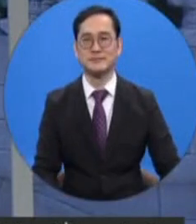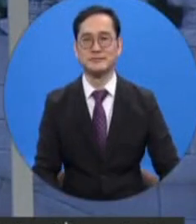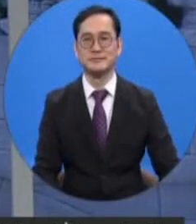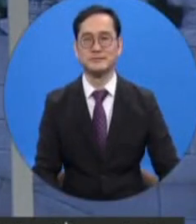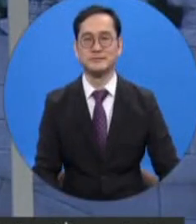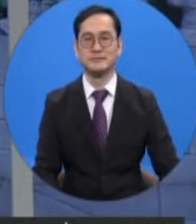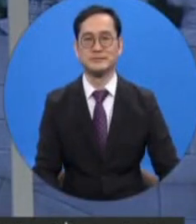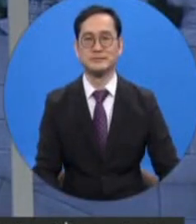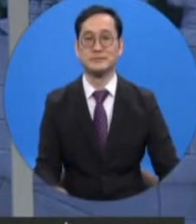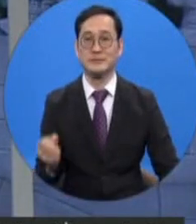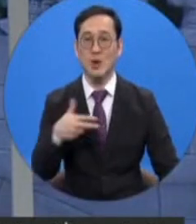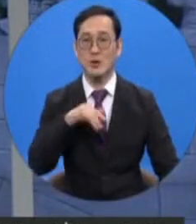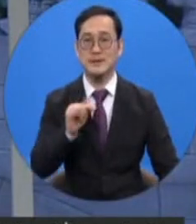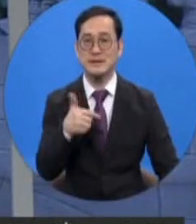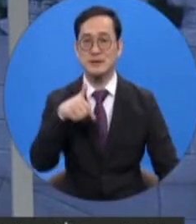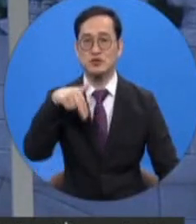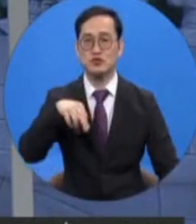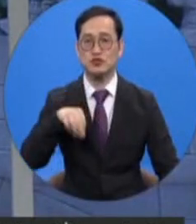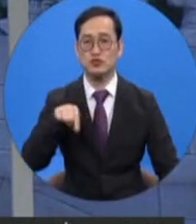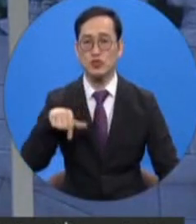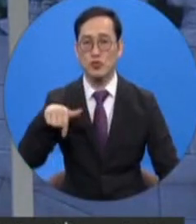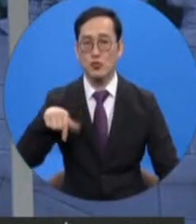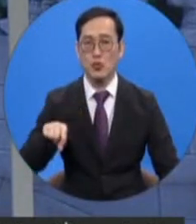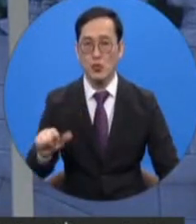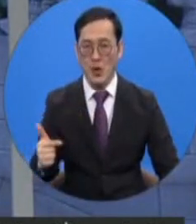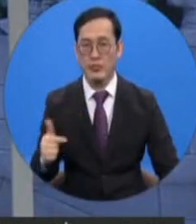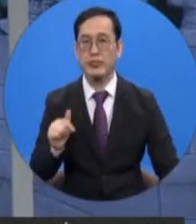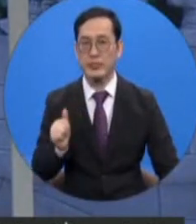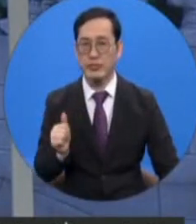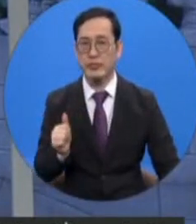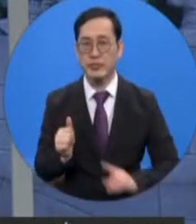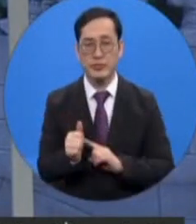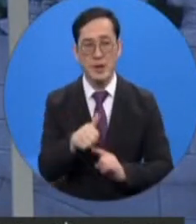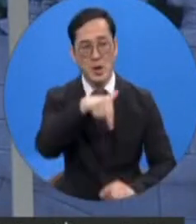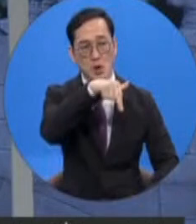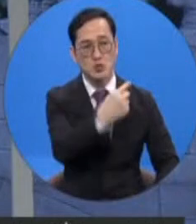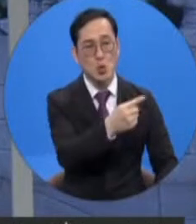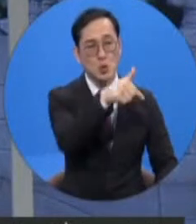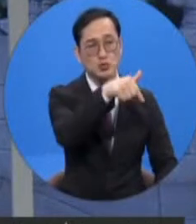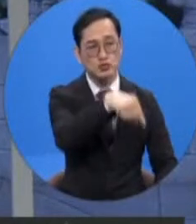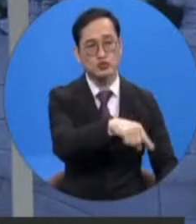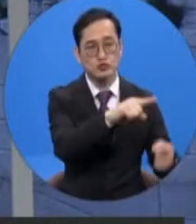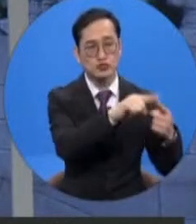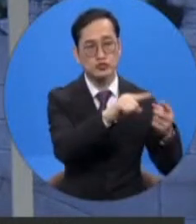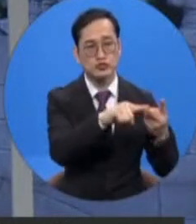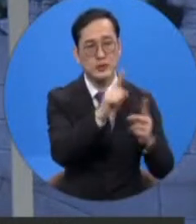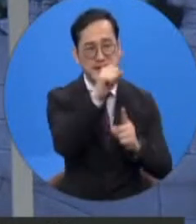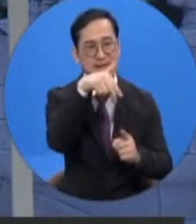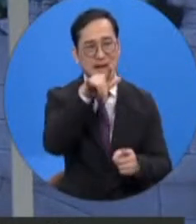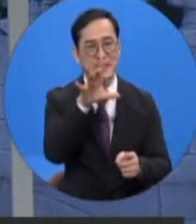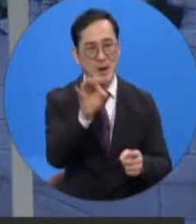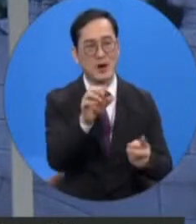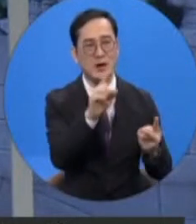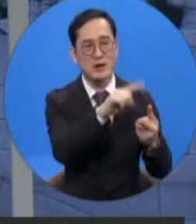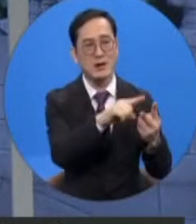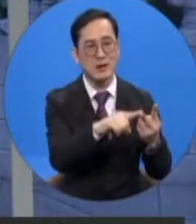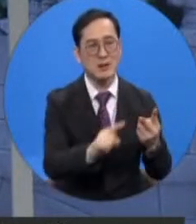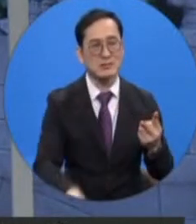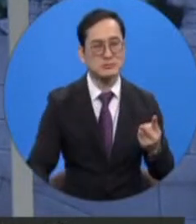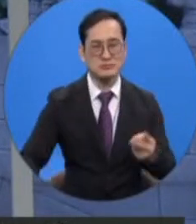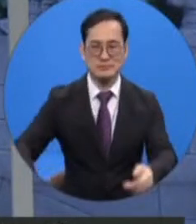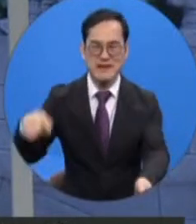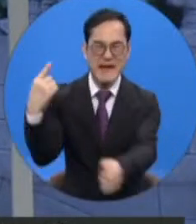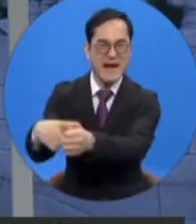진중권 전 교수는 페이스북에 조국 그리고 이재명 후보 두 사람을 저격하며